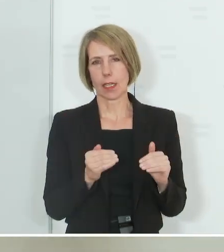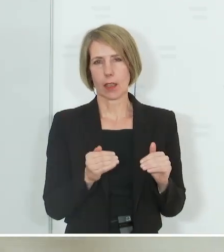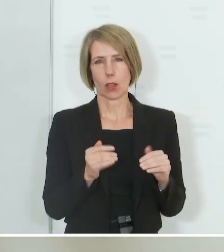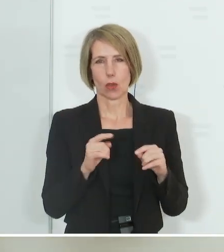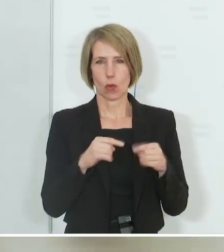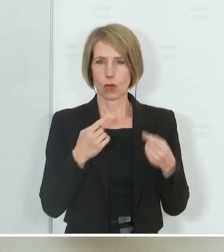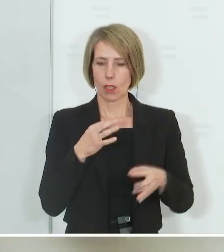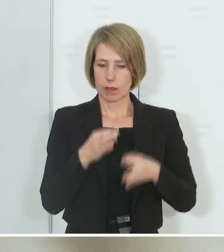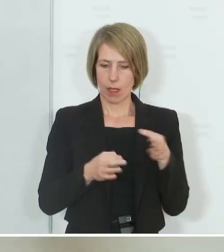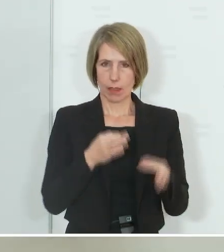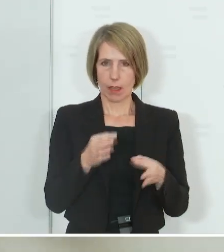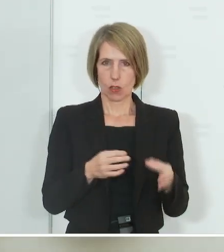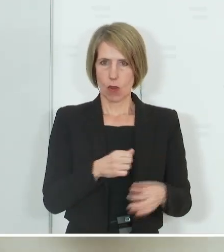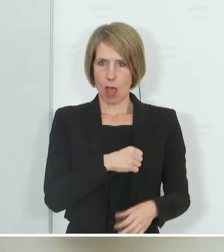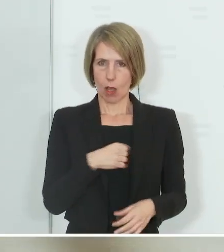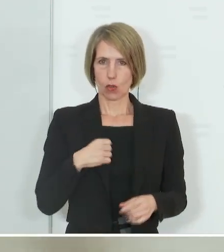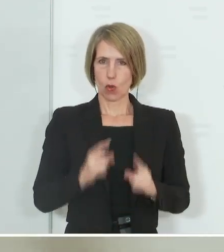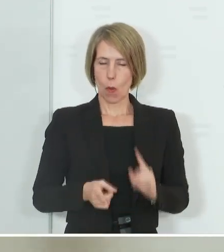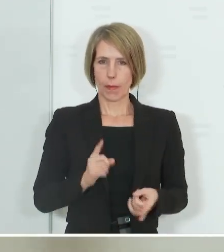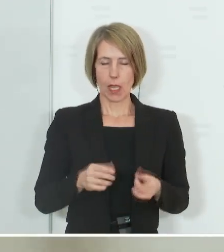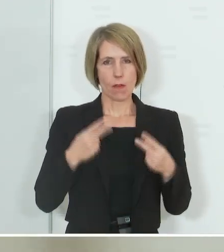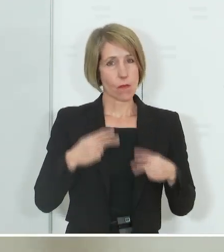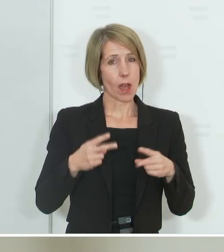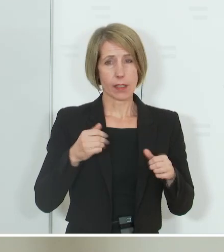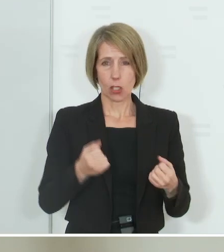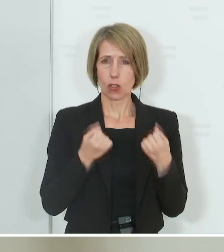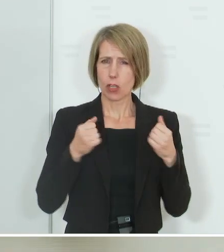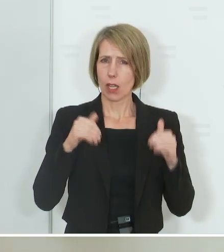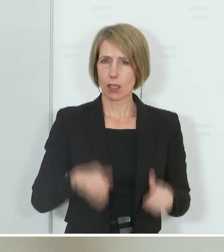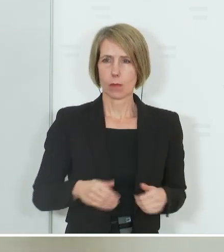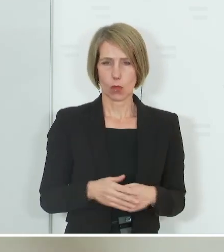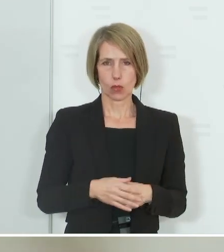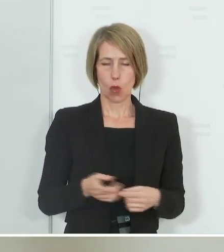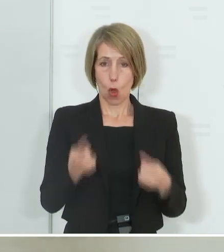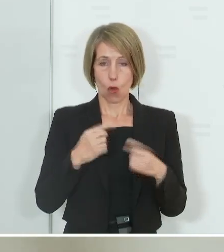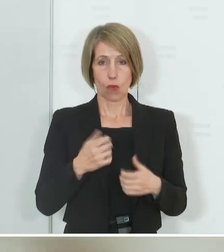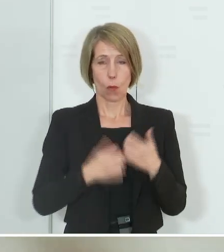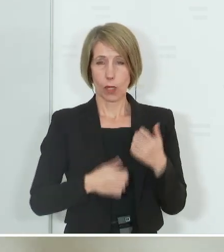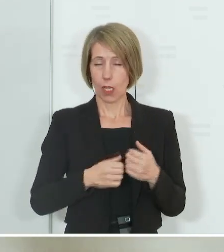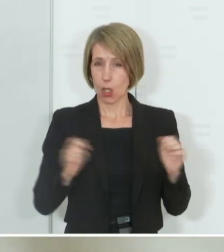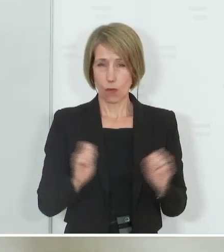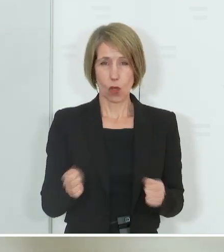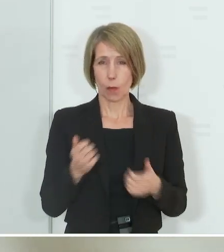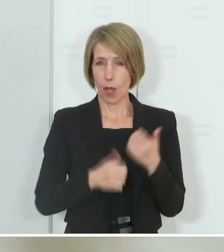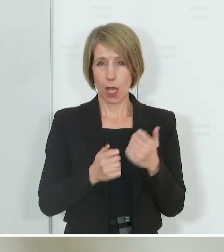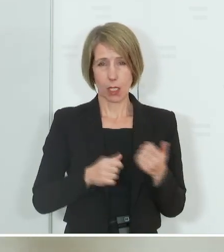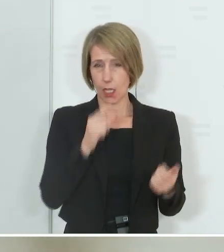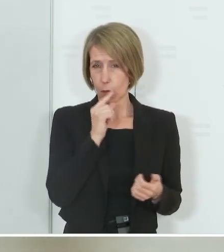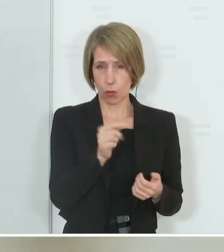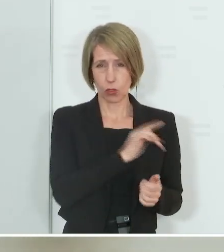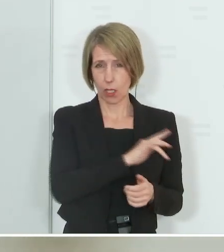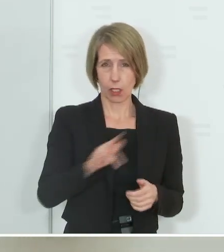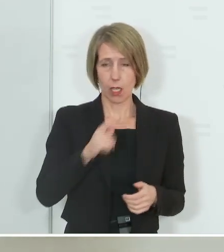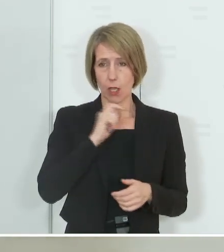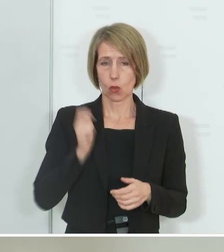strategische Autonomie weiter stärken müssen. Wenn wir etwas von diesem fürchterlichen Krieg von Putin in der Ukraine gelernt haben, dann ist es genau das, die